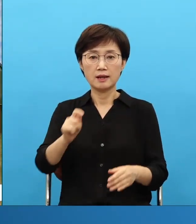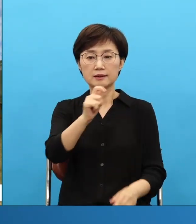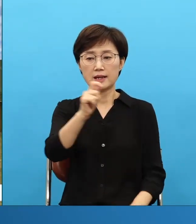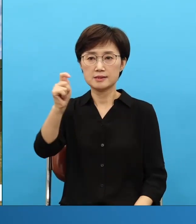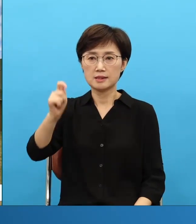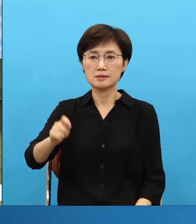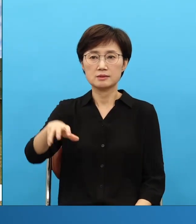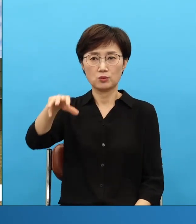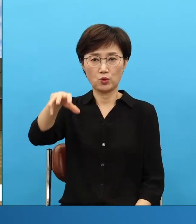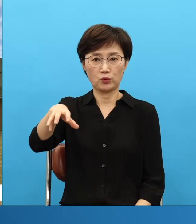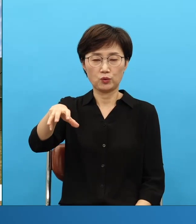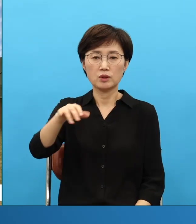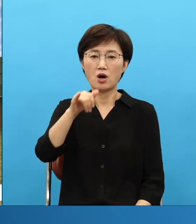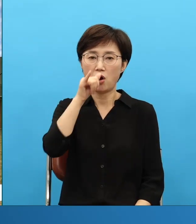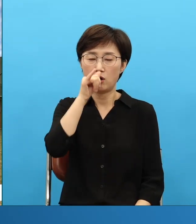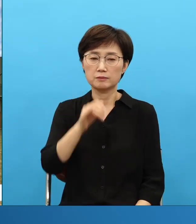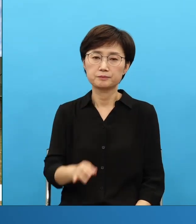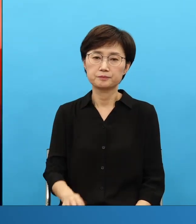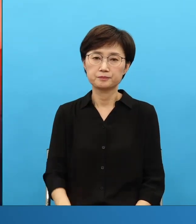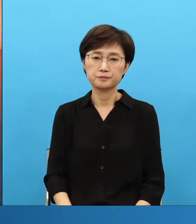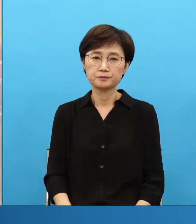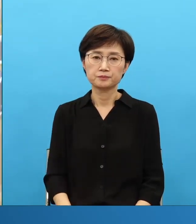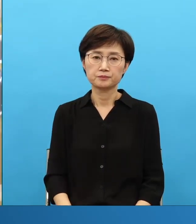안류 본교에서 열립니다.